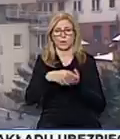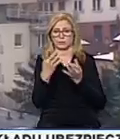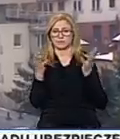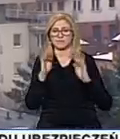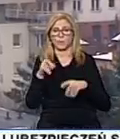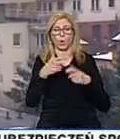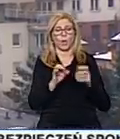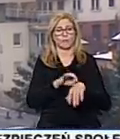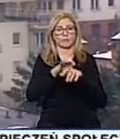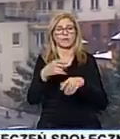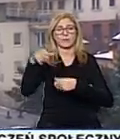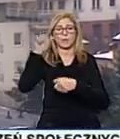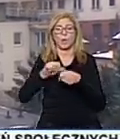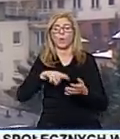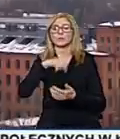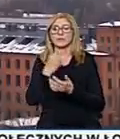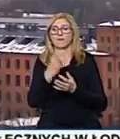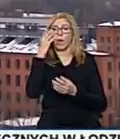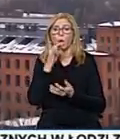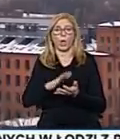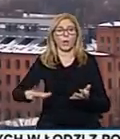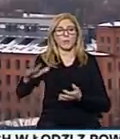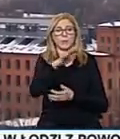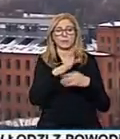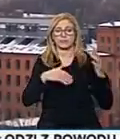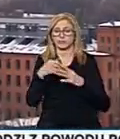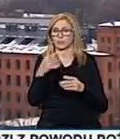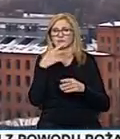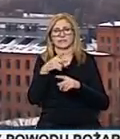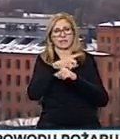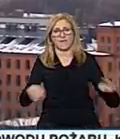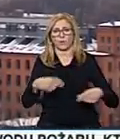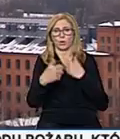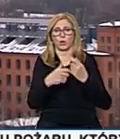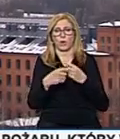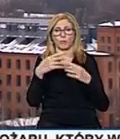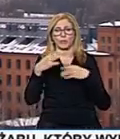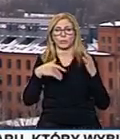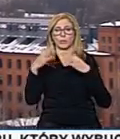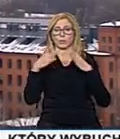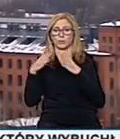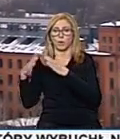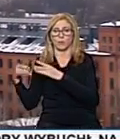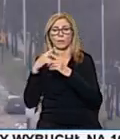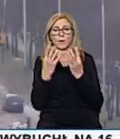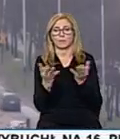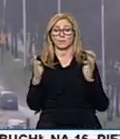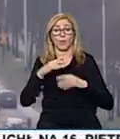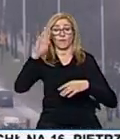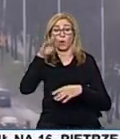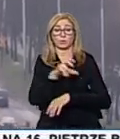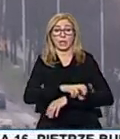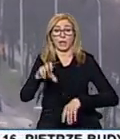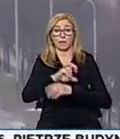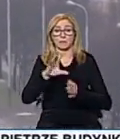publicznej. Wprowadzona w zeszłym roku ustawa krajobrazowa pozwala na wprowadzenie zakazu budowania ogrodzonych osiedli. W Łodzi Biuro Architekta